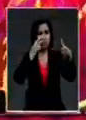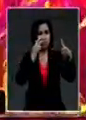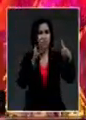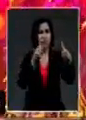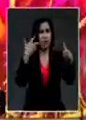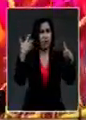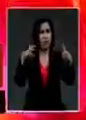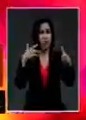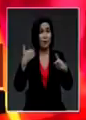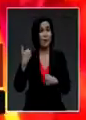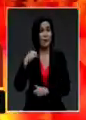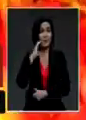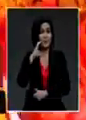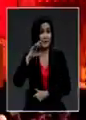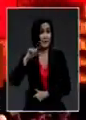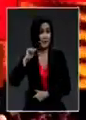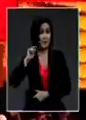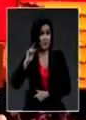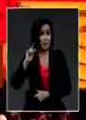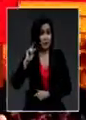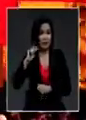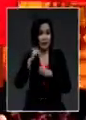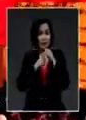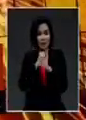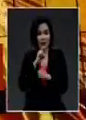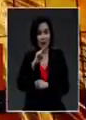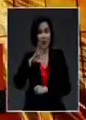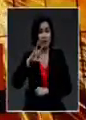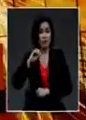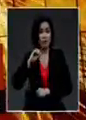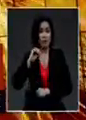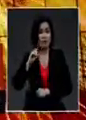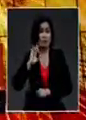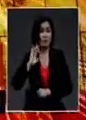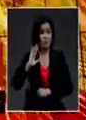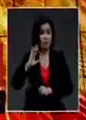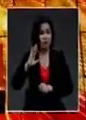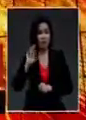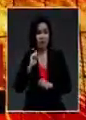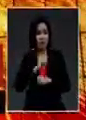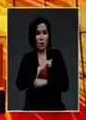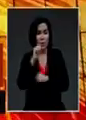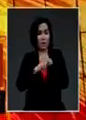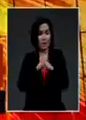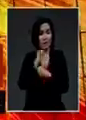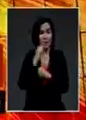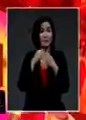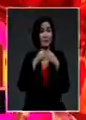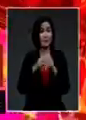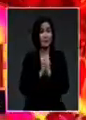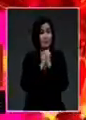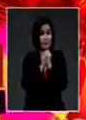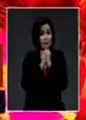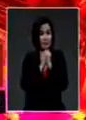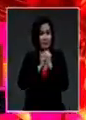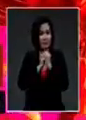ากเขาเรียกว่า CCTV Spring Festival Gala ประจำปี2561เป็นงานฉลองวันตรุษจีนที่จัดขึ้นโดยสถานีโทรทั